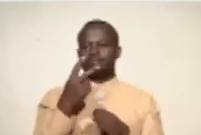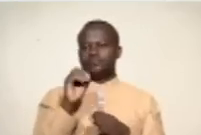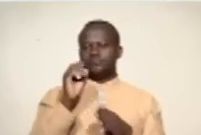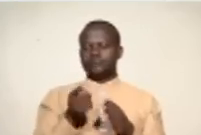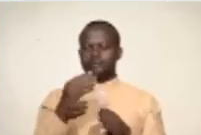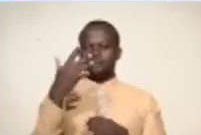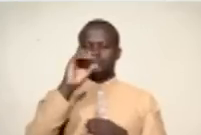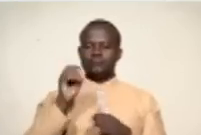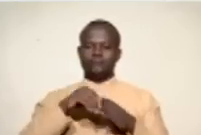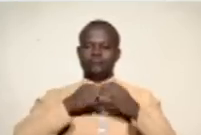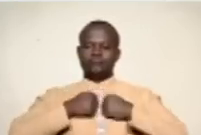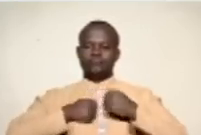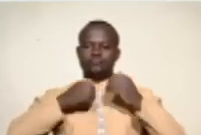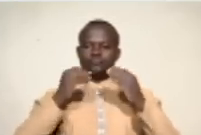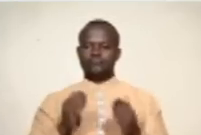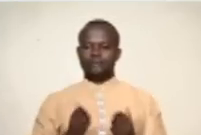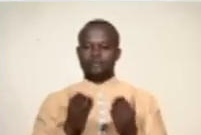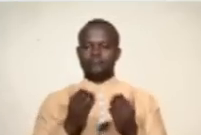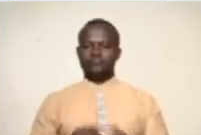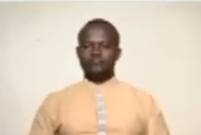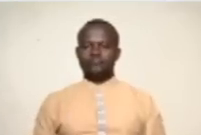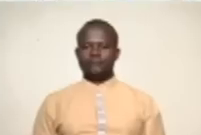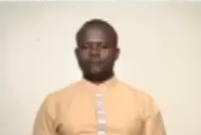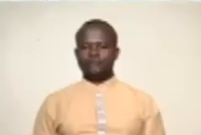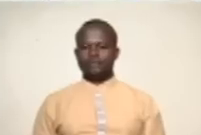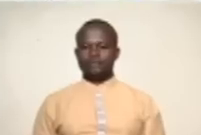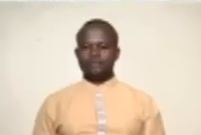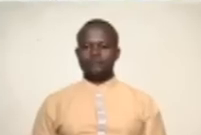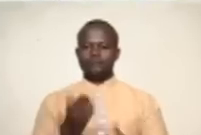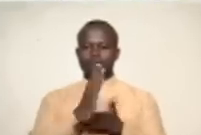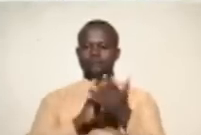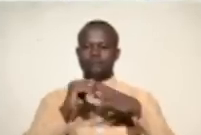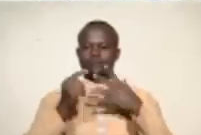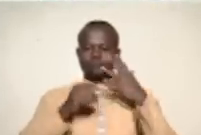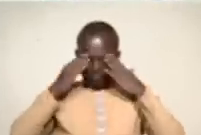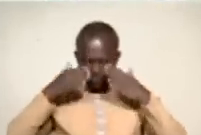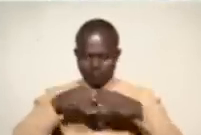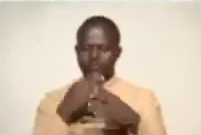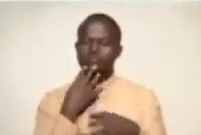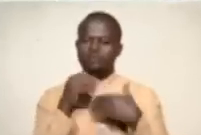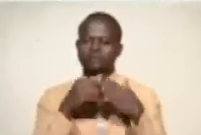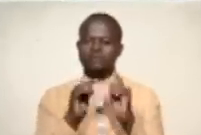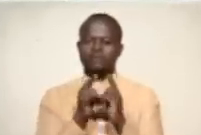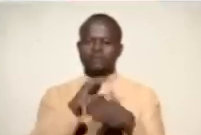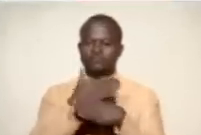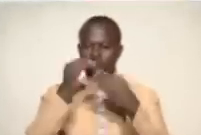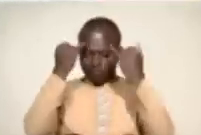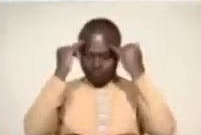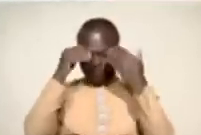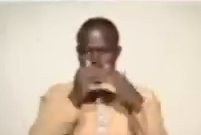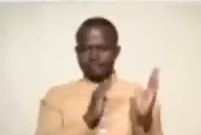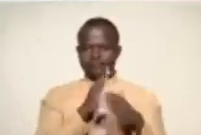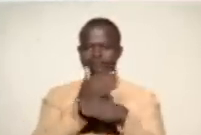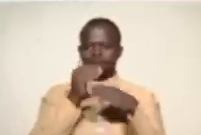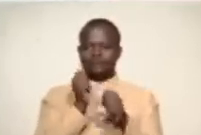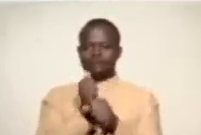Rwanda. Manzi Prince yafatanyije na Israel Byiringiro. Ibi ni bimwe mu byagarutsweho kuri uyu wa kane mu nama nyunguranabitekerezo yateguwe na